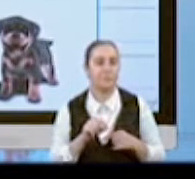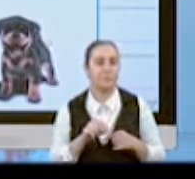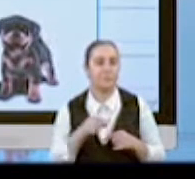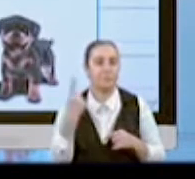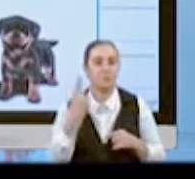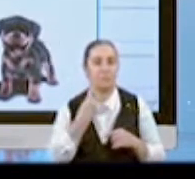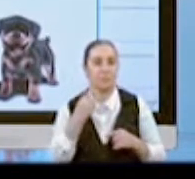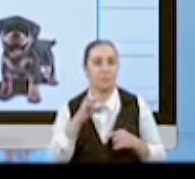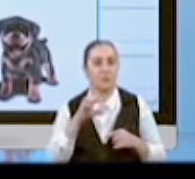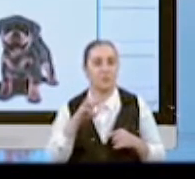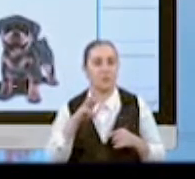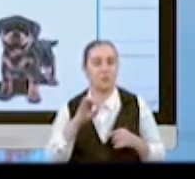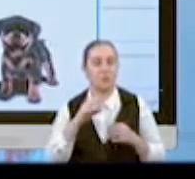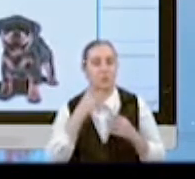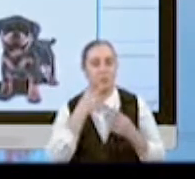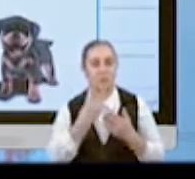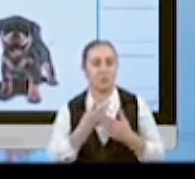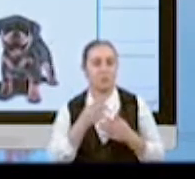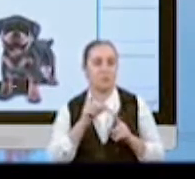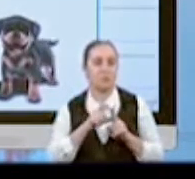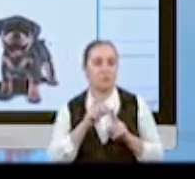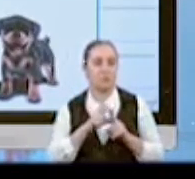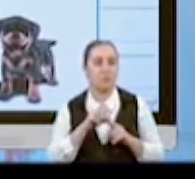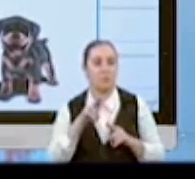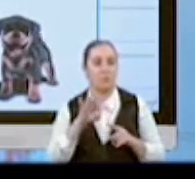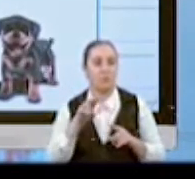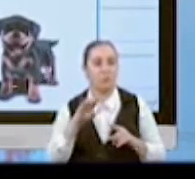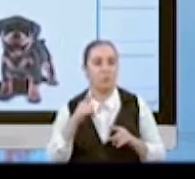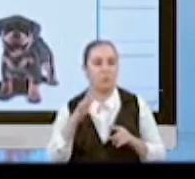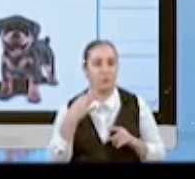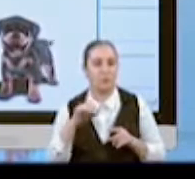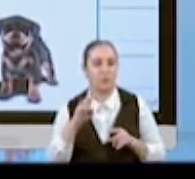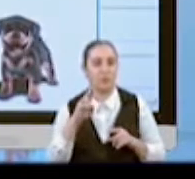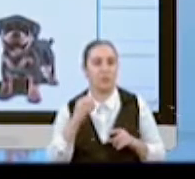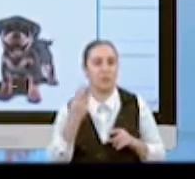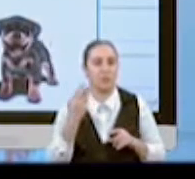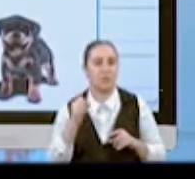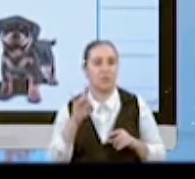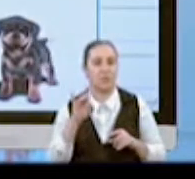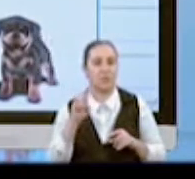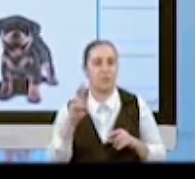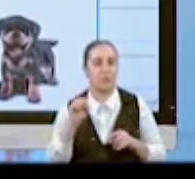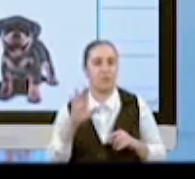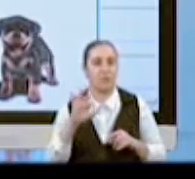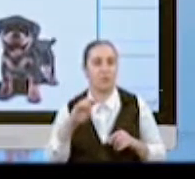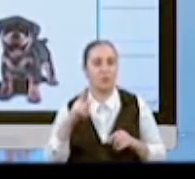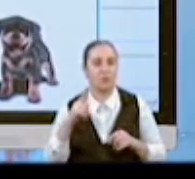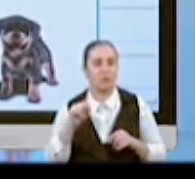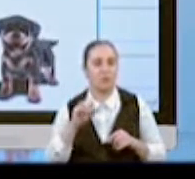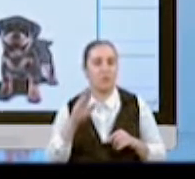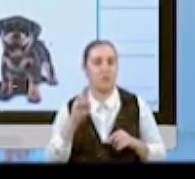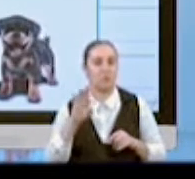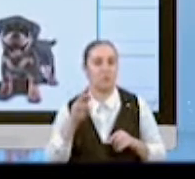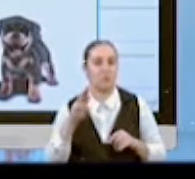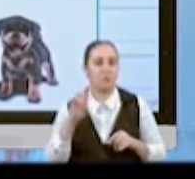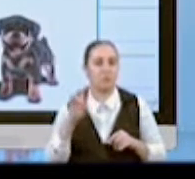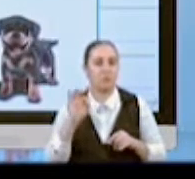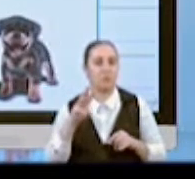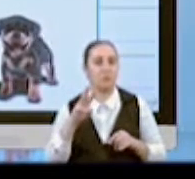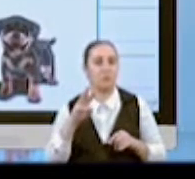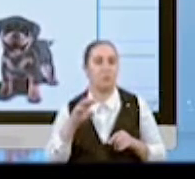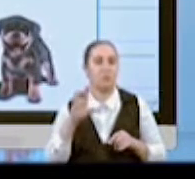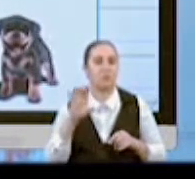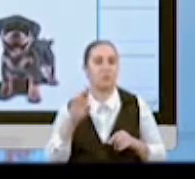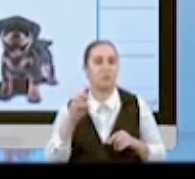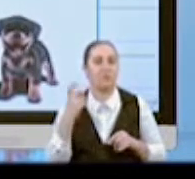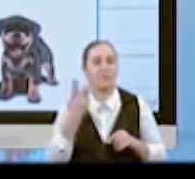В первой строке представлены слова «попугай», «река», «котенок», «собака».